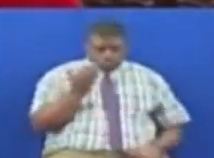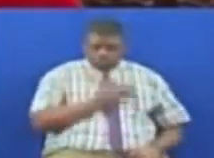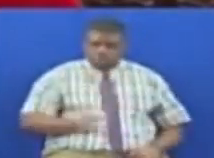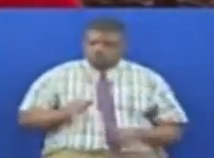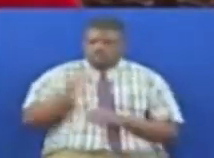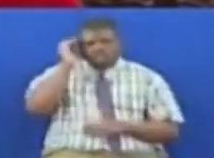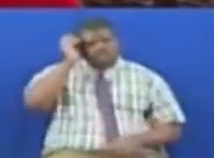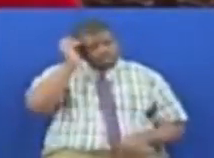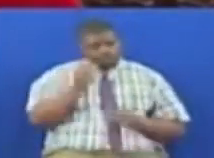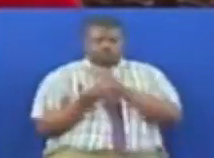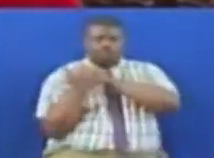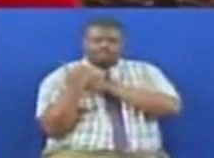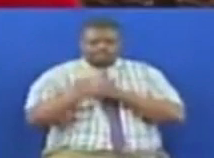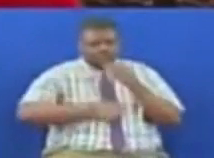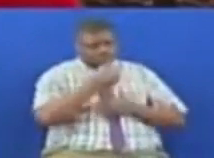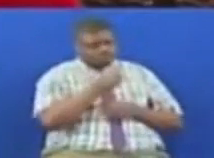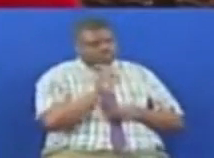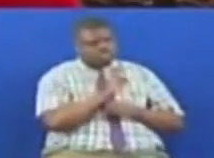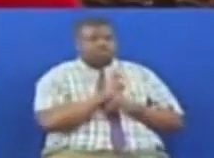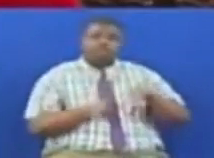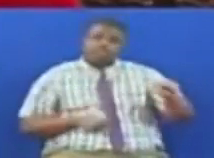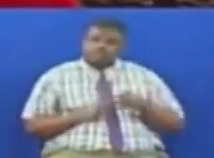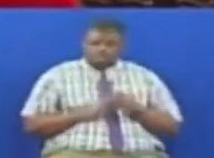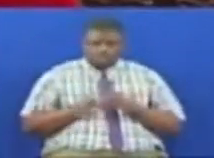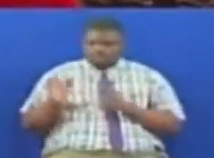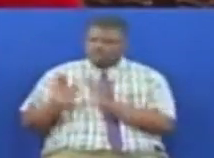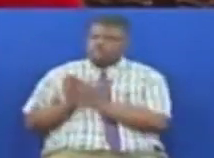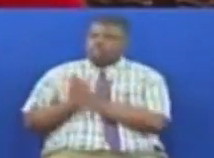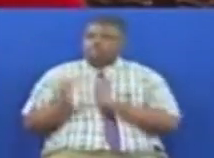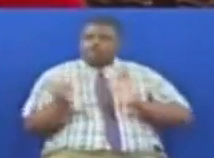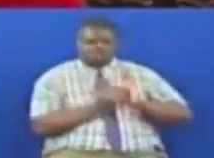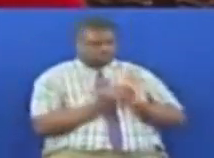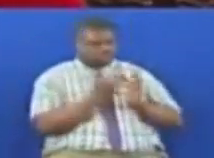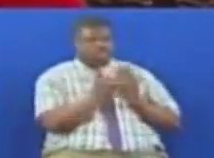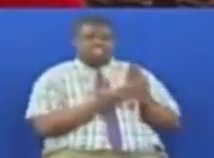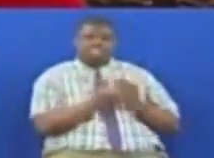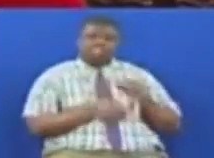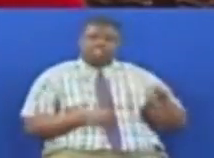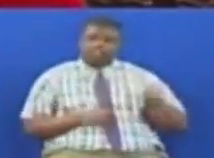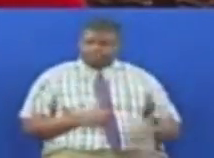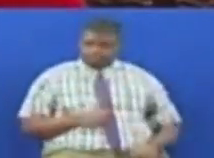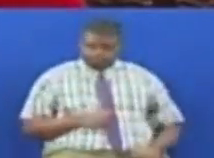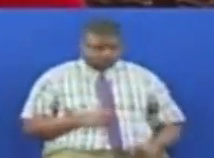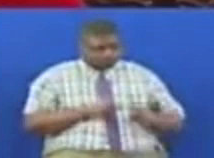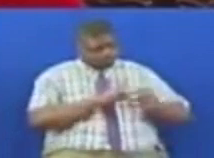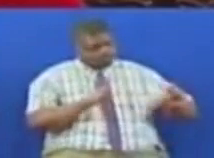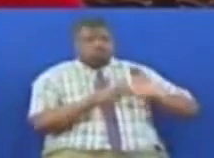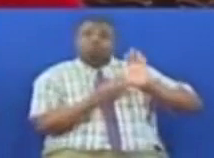uwajibikaji hasa kwa viongozi wanaotakiwa kusimamia na kulinda katiba na sheria za nchi. Mheshimiwa Naibu Spika, kifungu cha